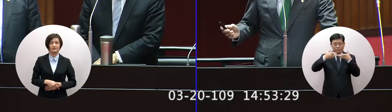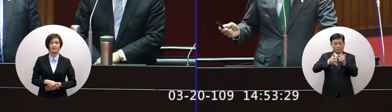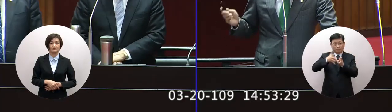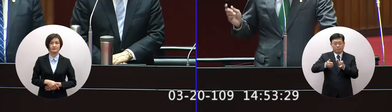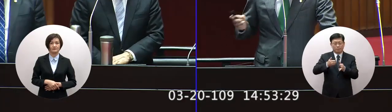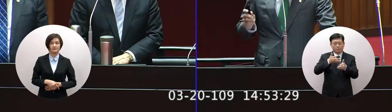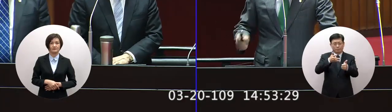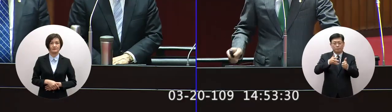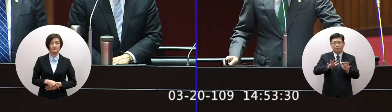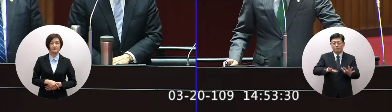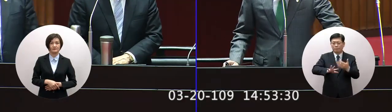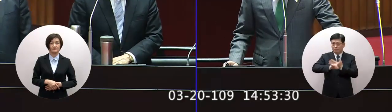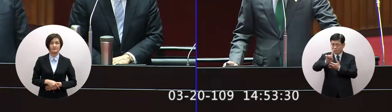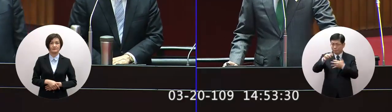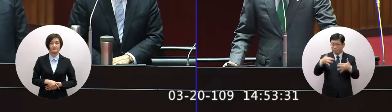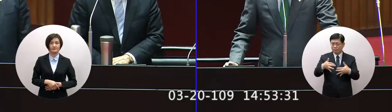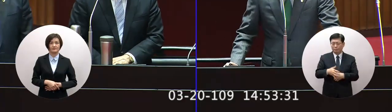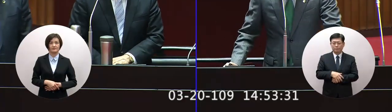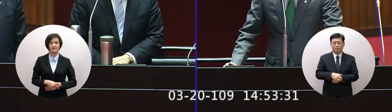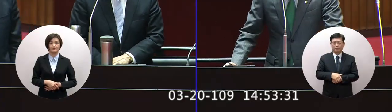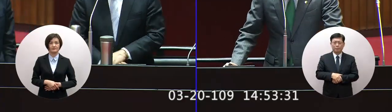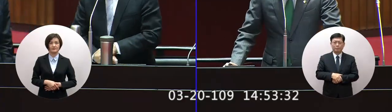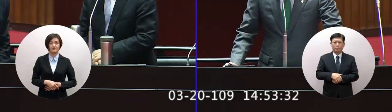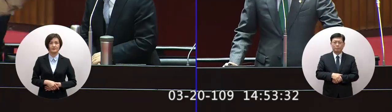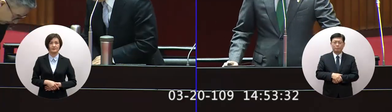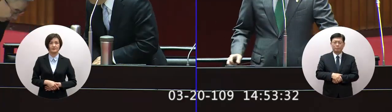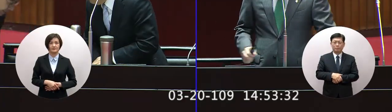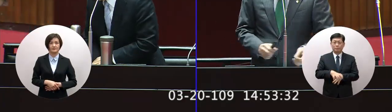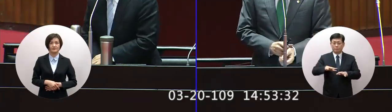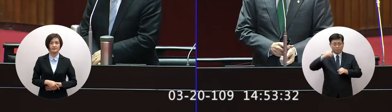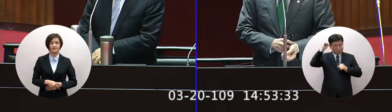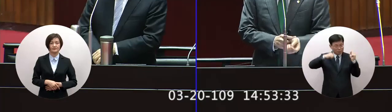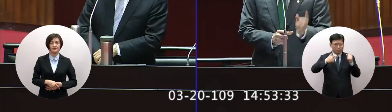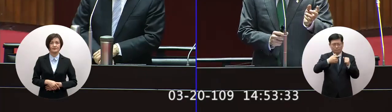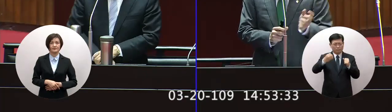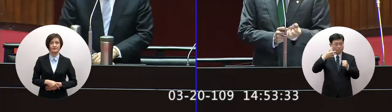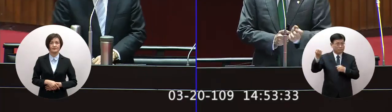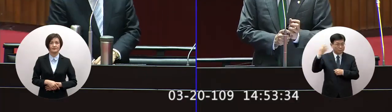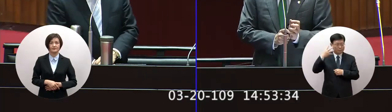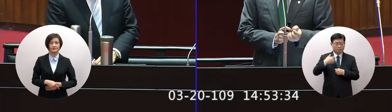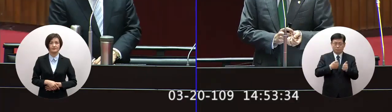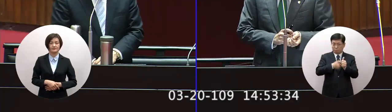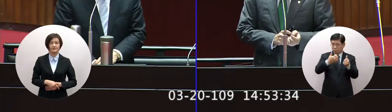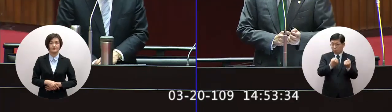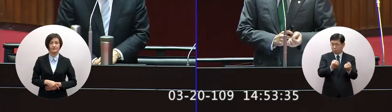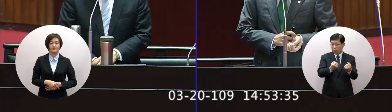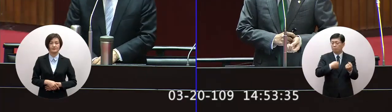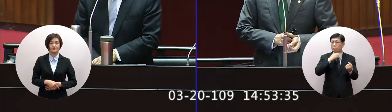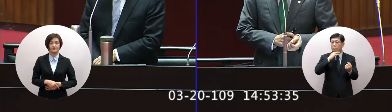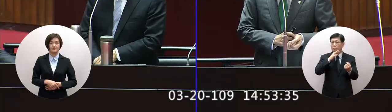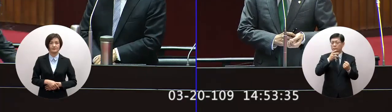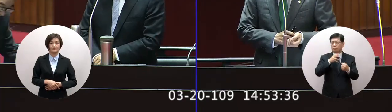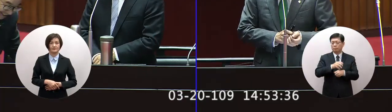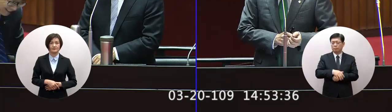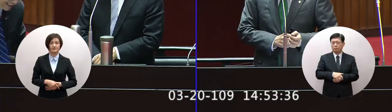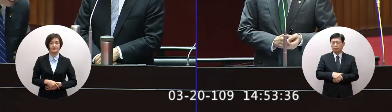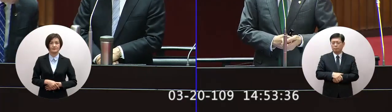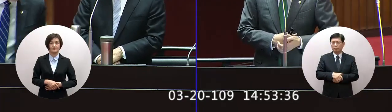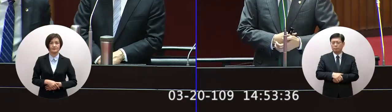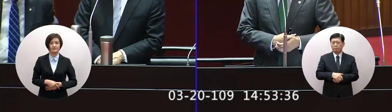好吧？我现在另外一个议题哈，这是今天早上最新的资料。那市长继续留着，因为还有个问题跟你有关哈。那